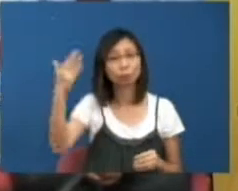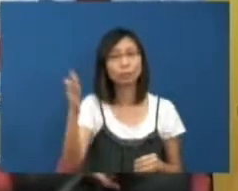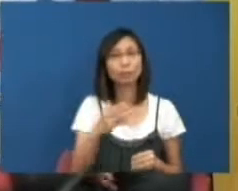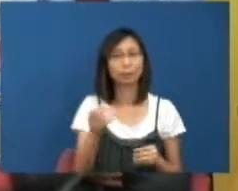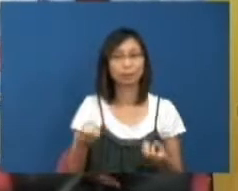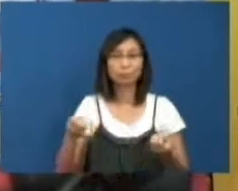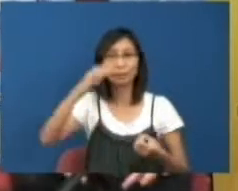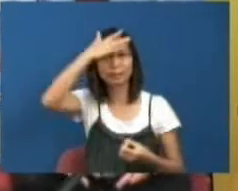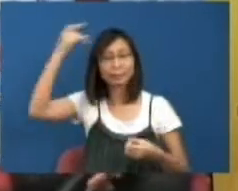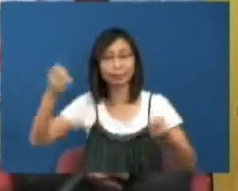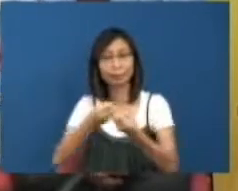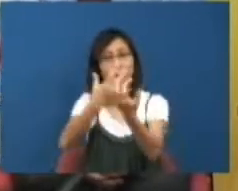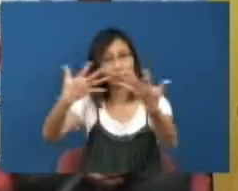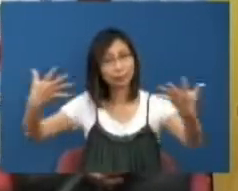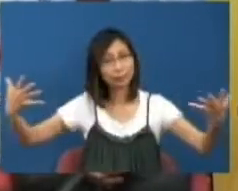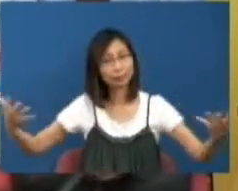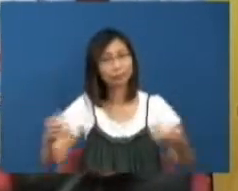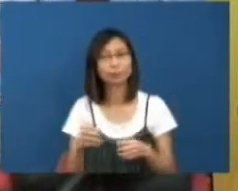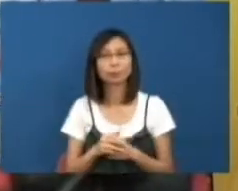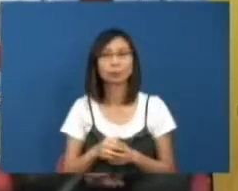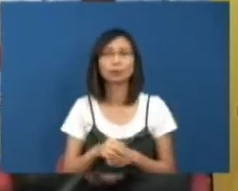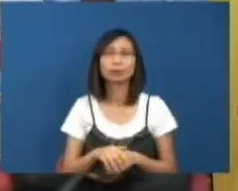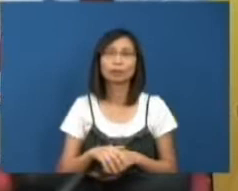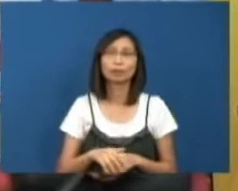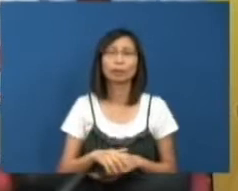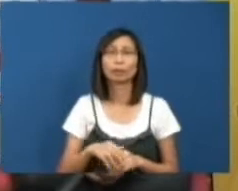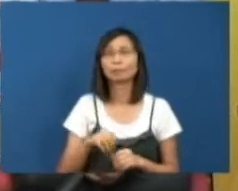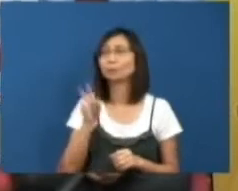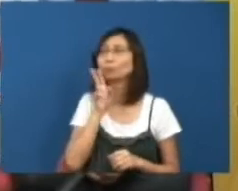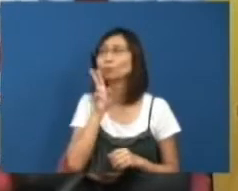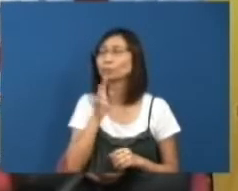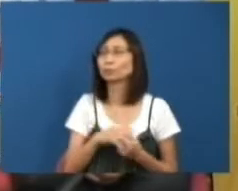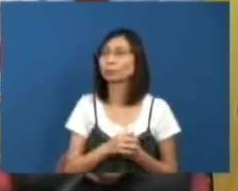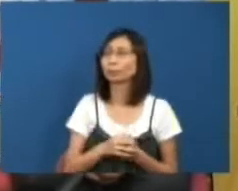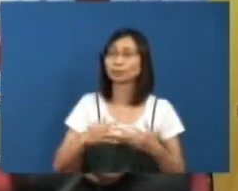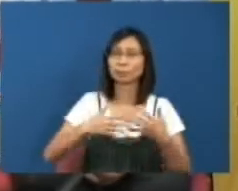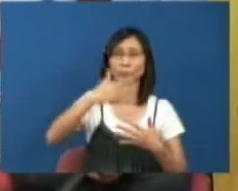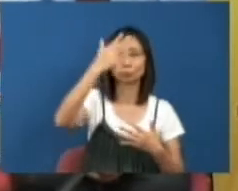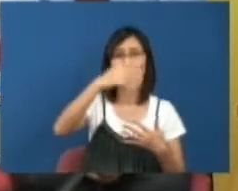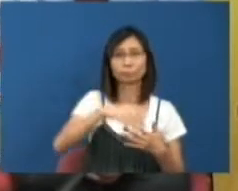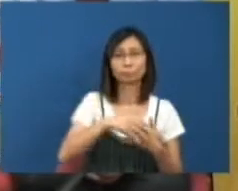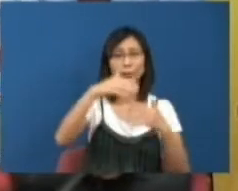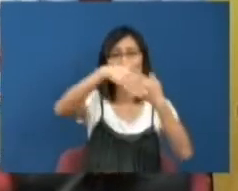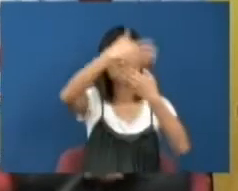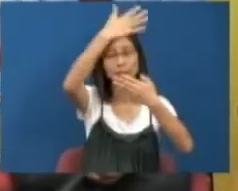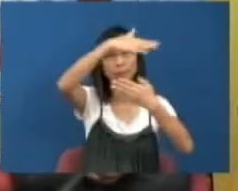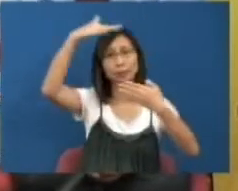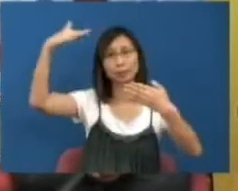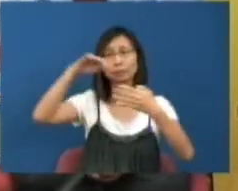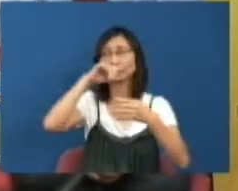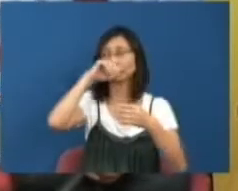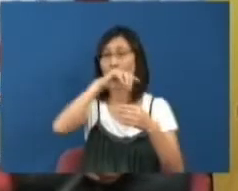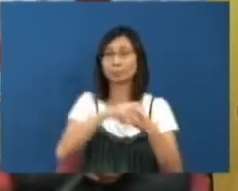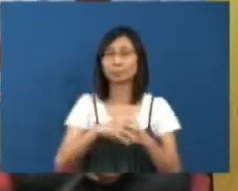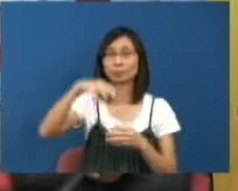熱啦，正 而家我哋香港其實最簡單就係咧，如果有個曬棚，有曬棚上高咧有把吊扇，其實你產生嗰個